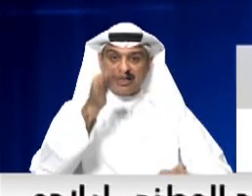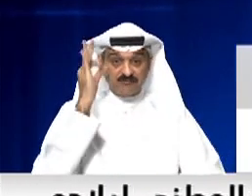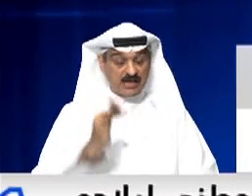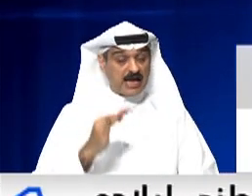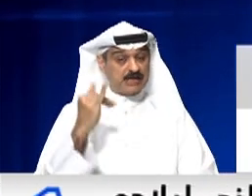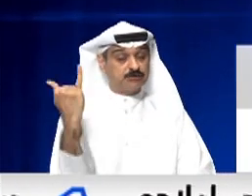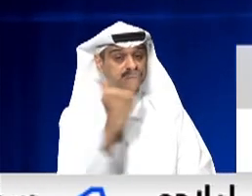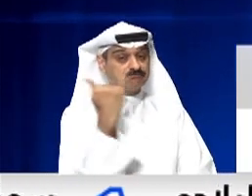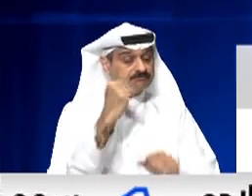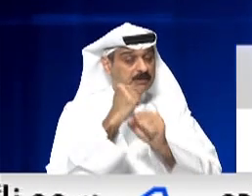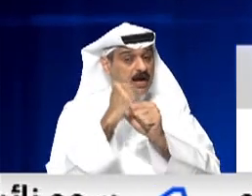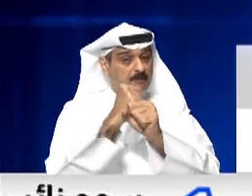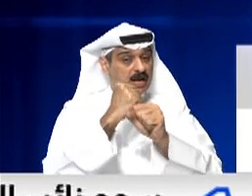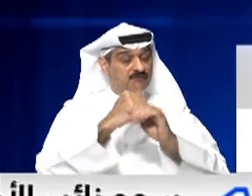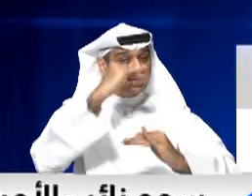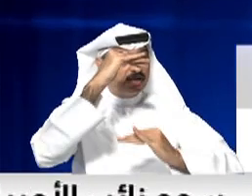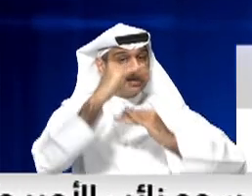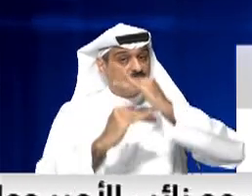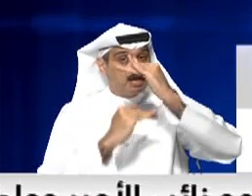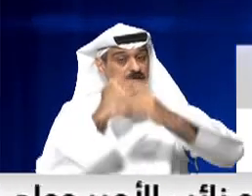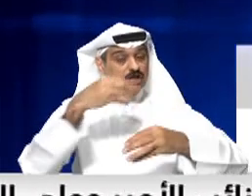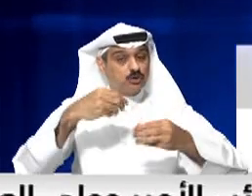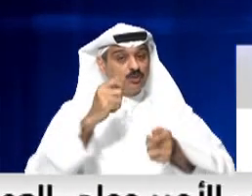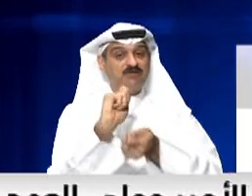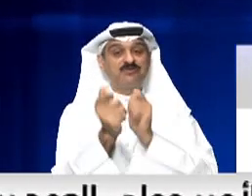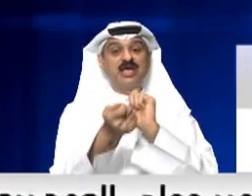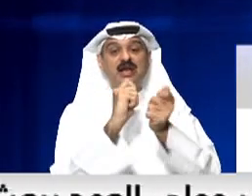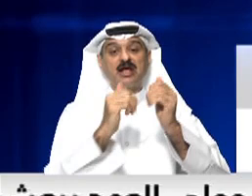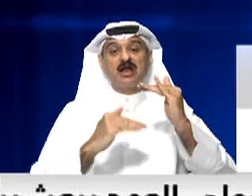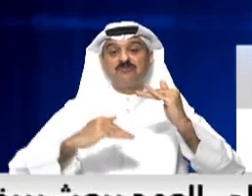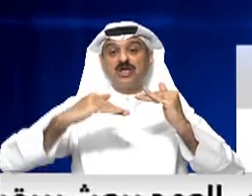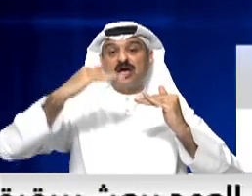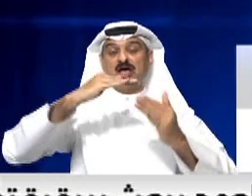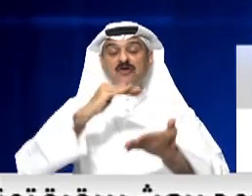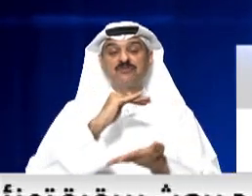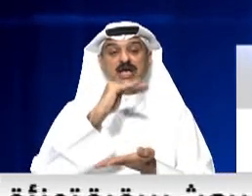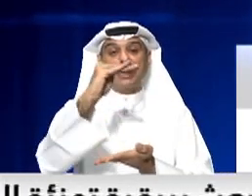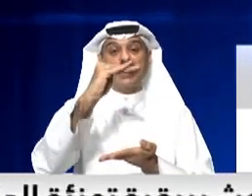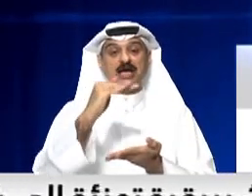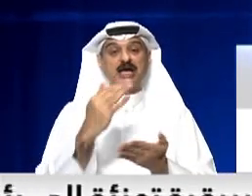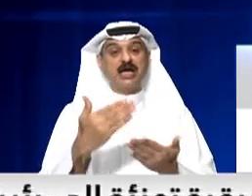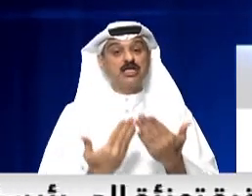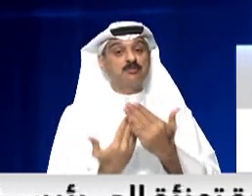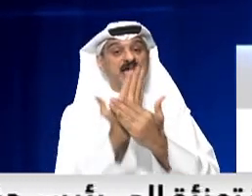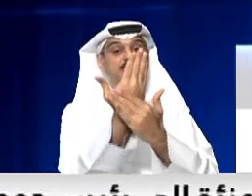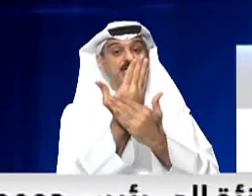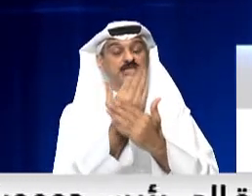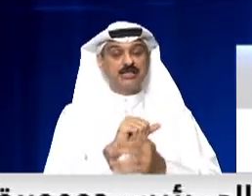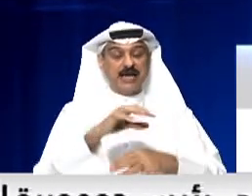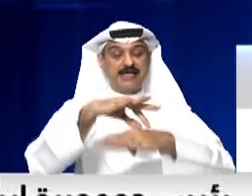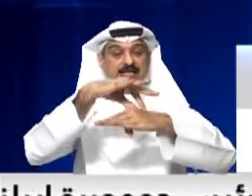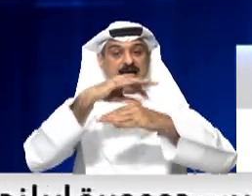المهمه بهدف تطوير المبيعات والارتقاء بمستوى الخدمه المقدمه للمستهلكين